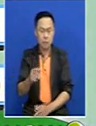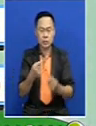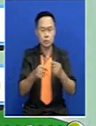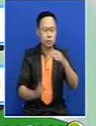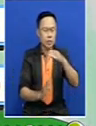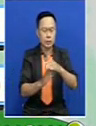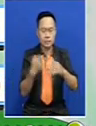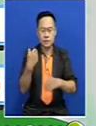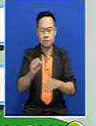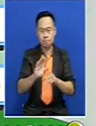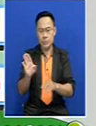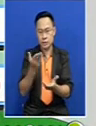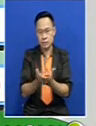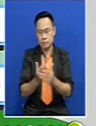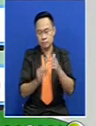า